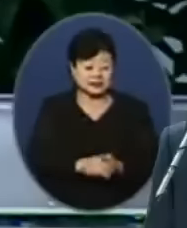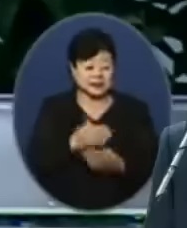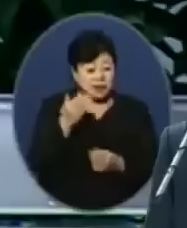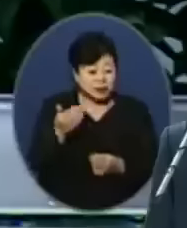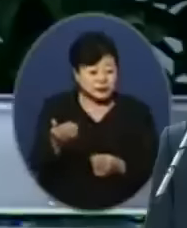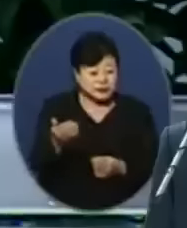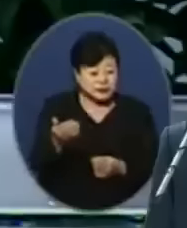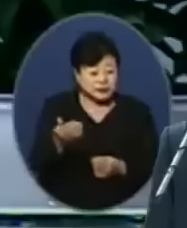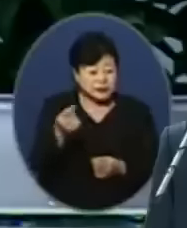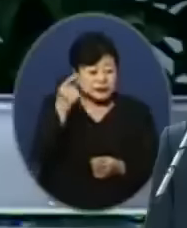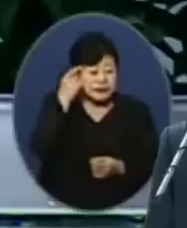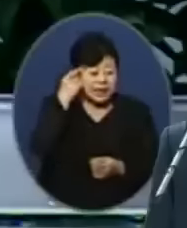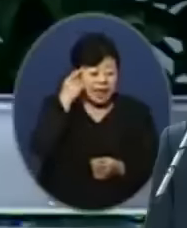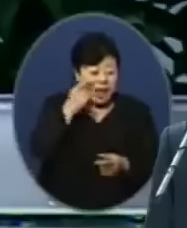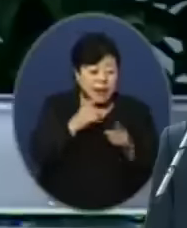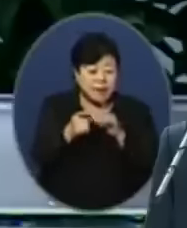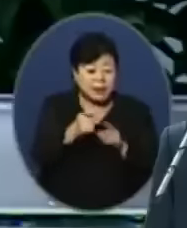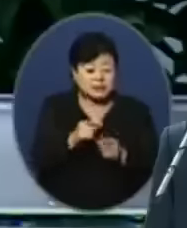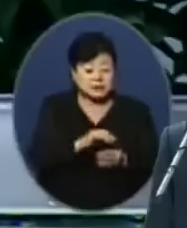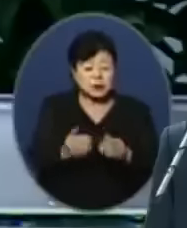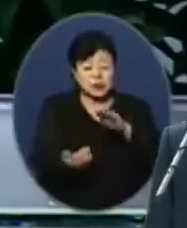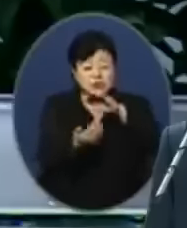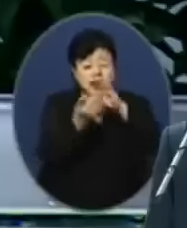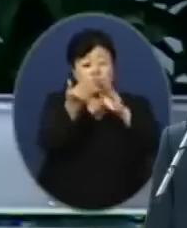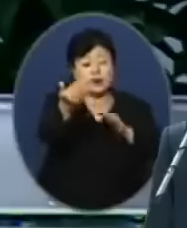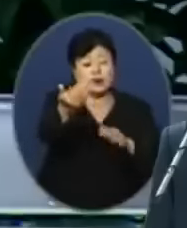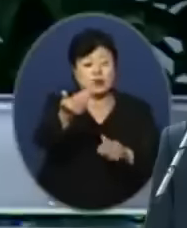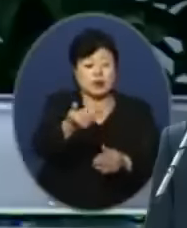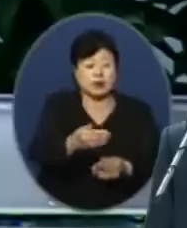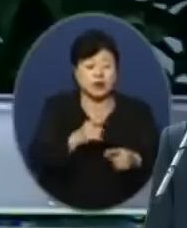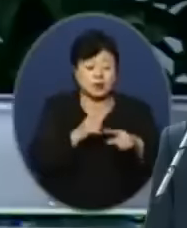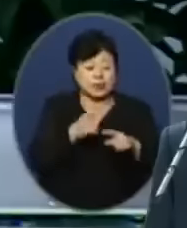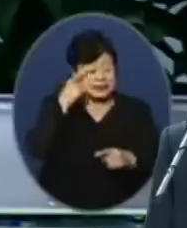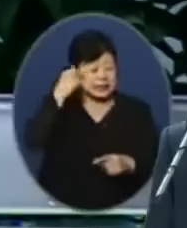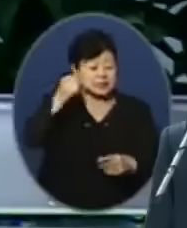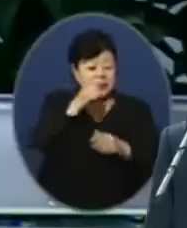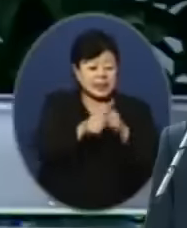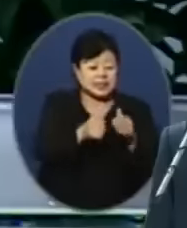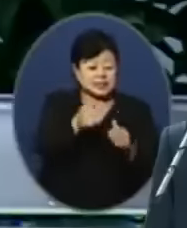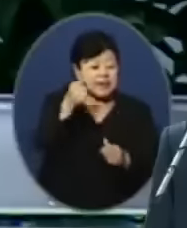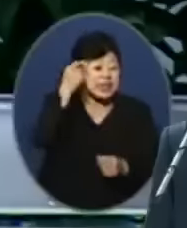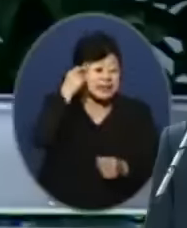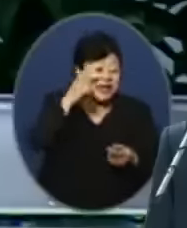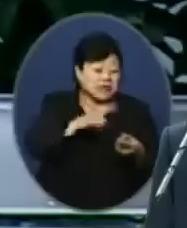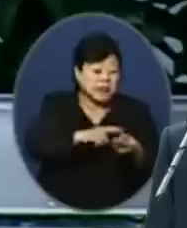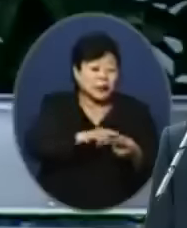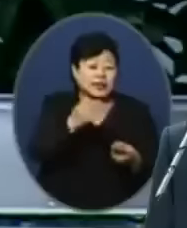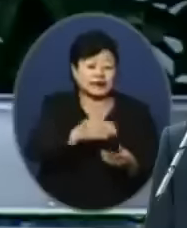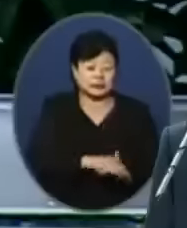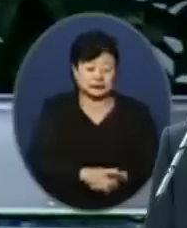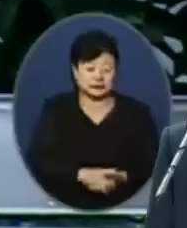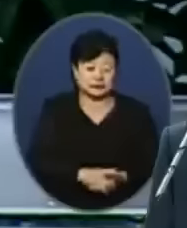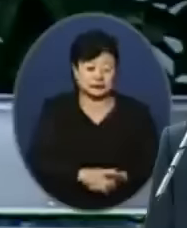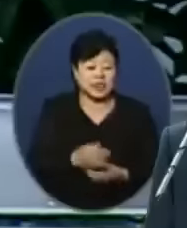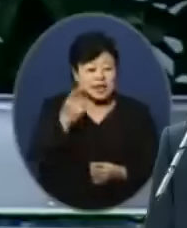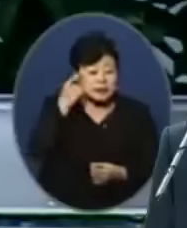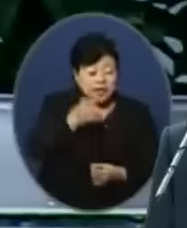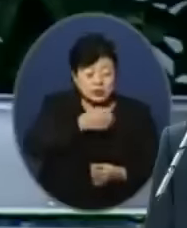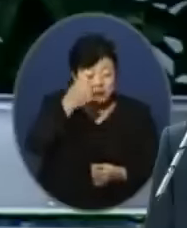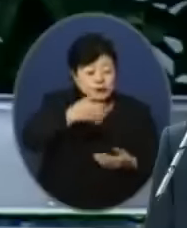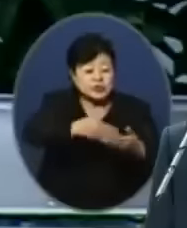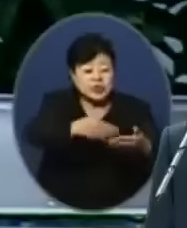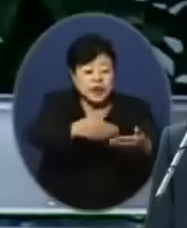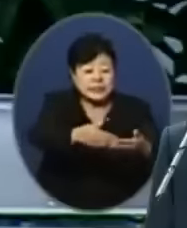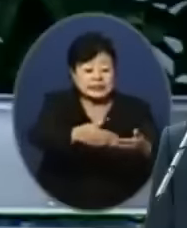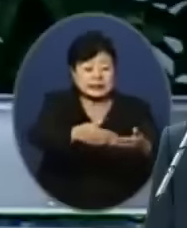여러분 생각을 말씀으로 채워놓고 긍정적으로 하면 하나님은 내 생각대로 된다 그럽니다. 생각이 꿈을